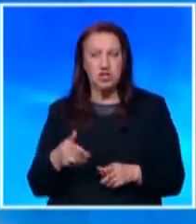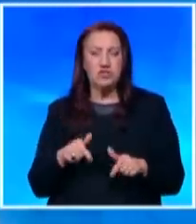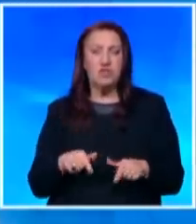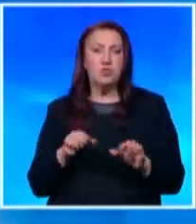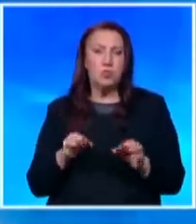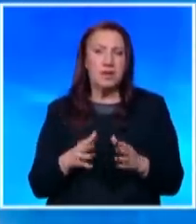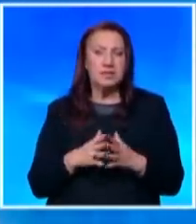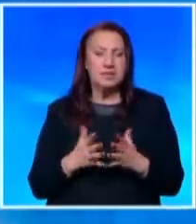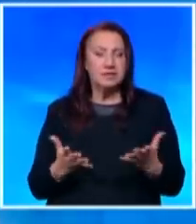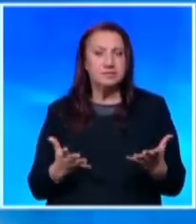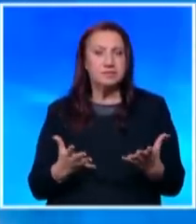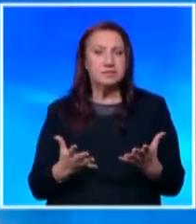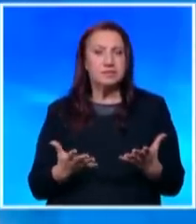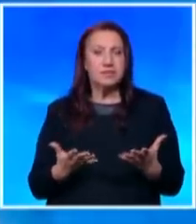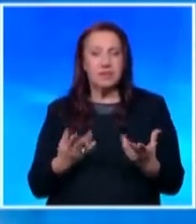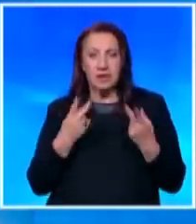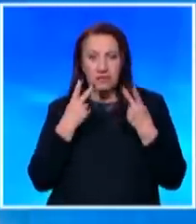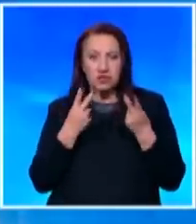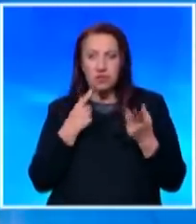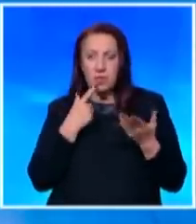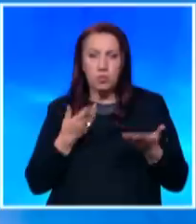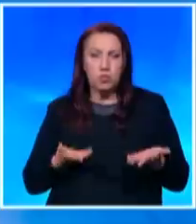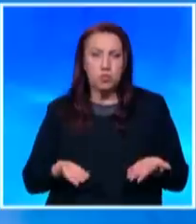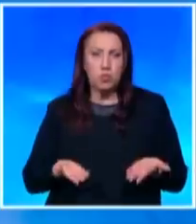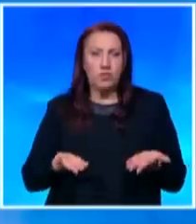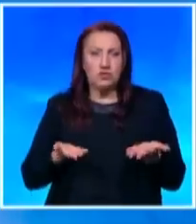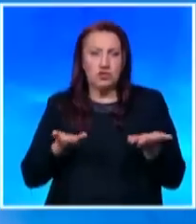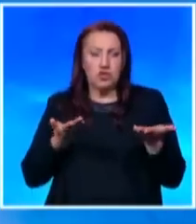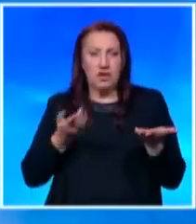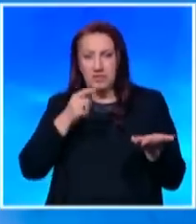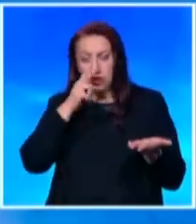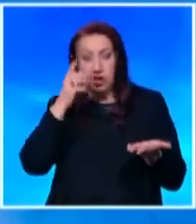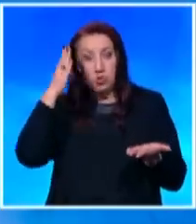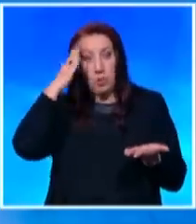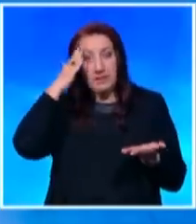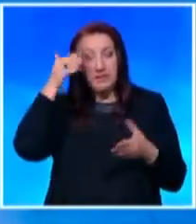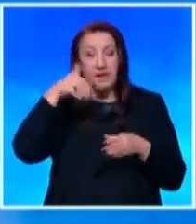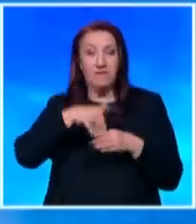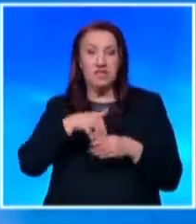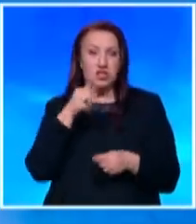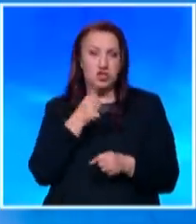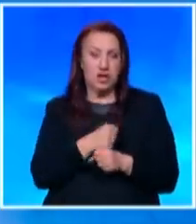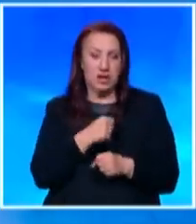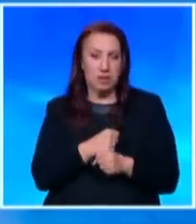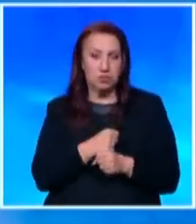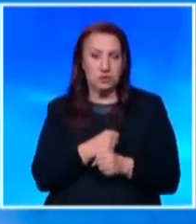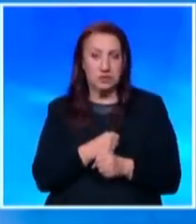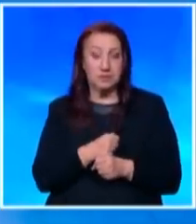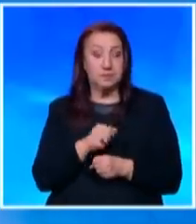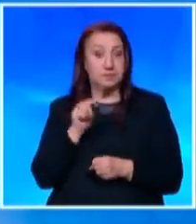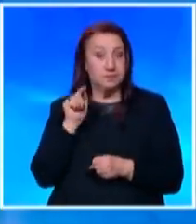е рязко повиши значението на министъра на вътрешните работи, където принципно трябва да бъдат